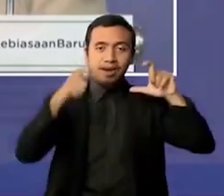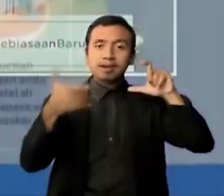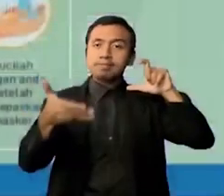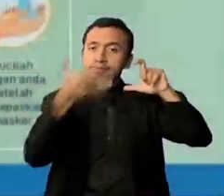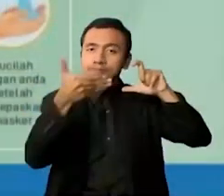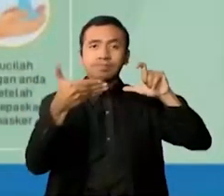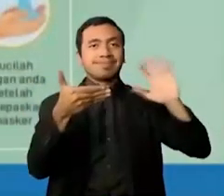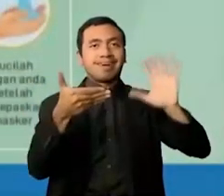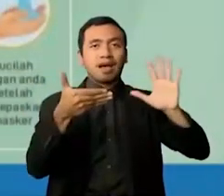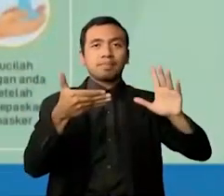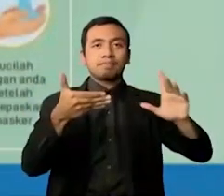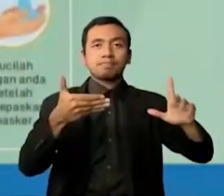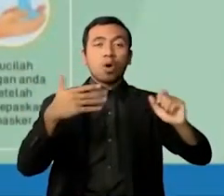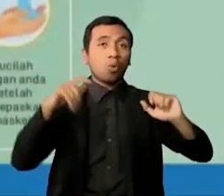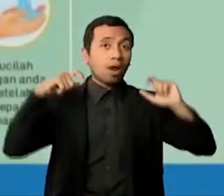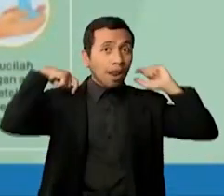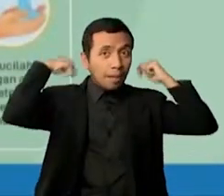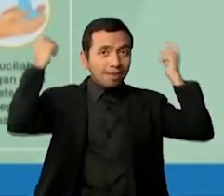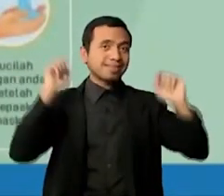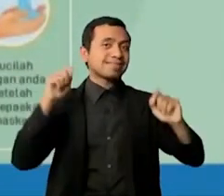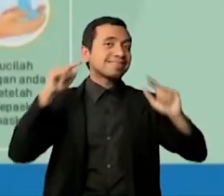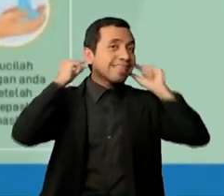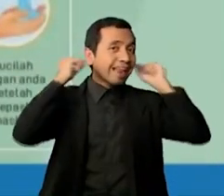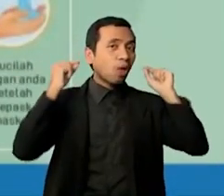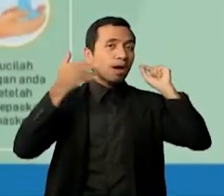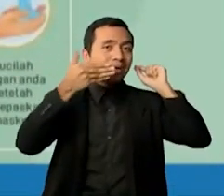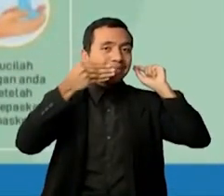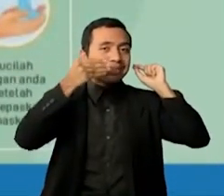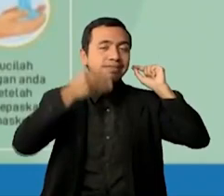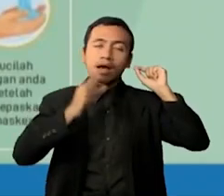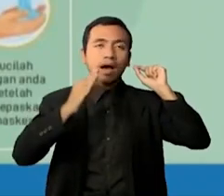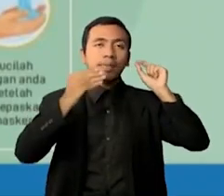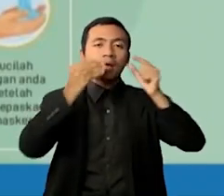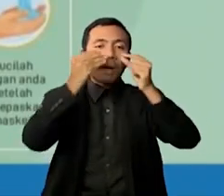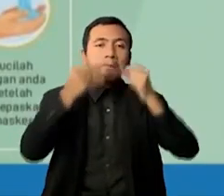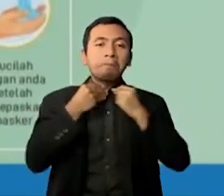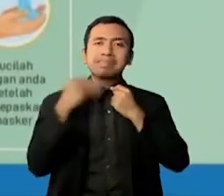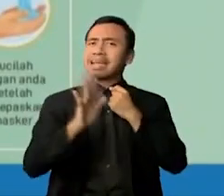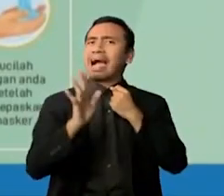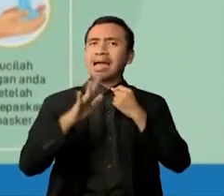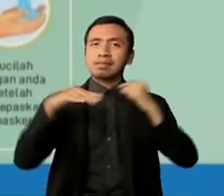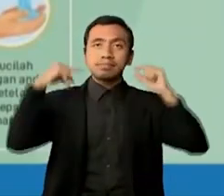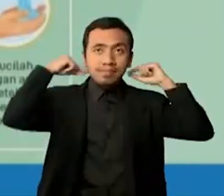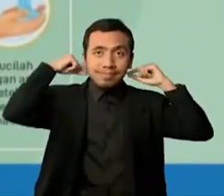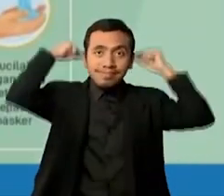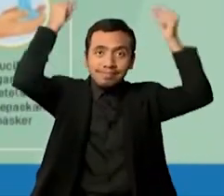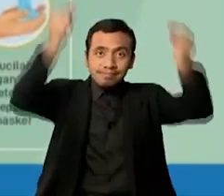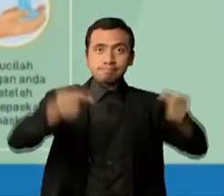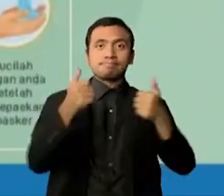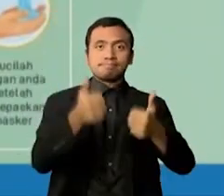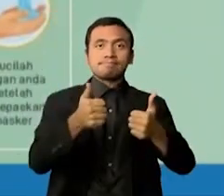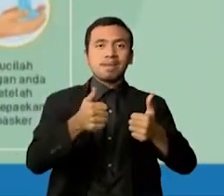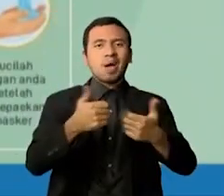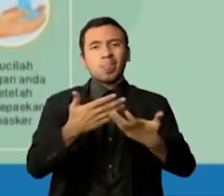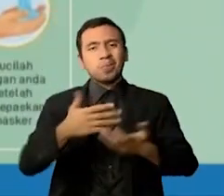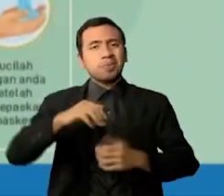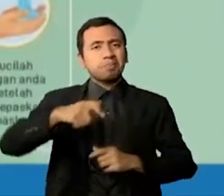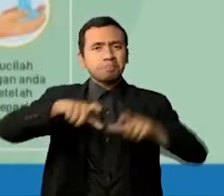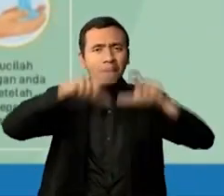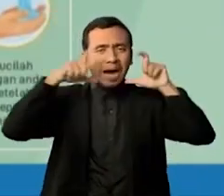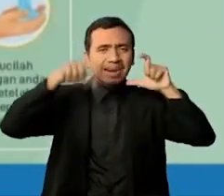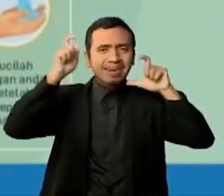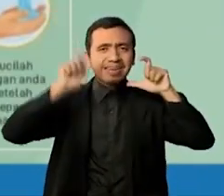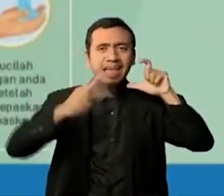pastinya hanya memegang tali saat mencopot masker tidak diturunkan ke dagu apalagi jarang mengganti masker